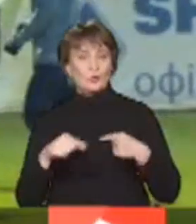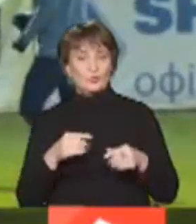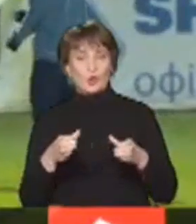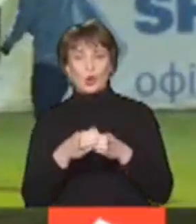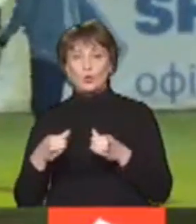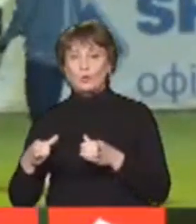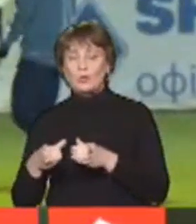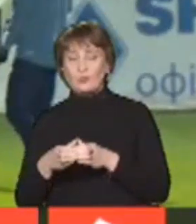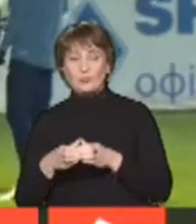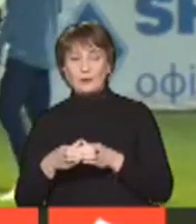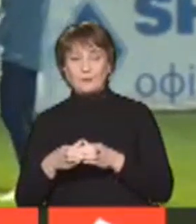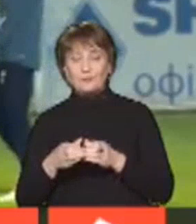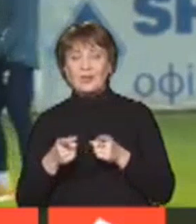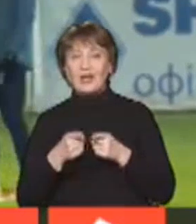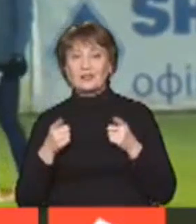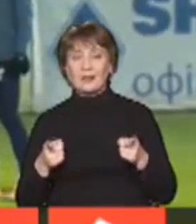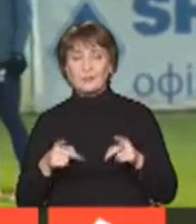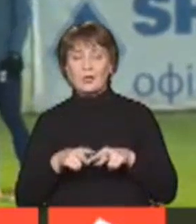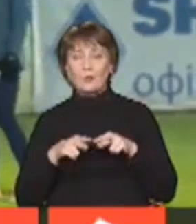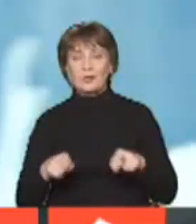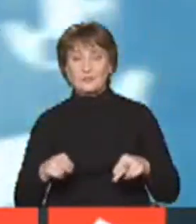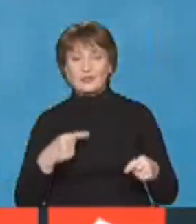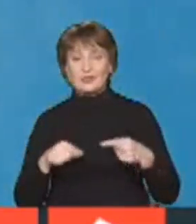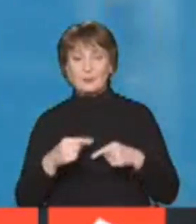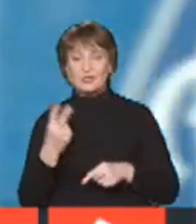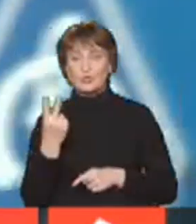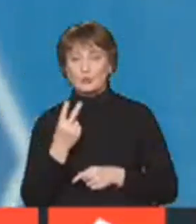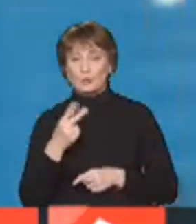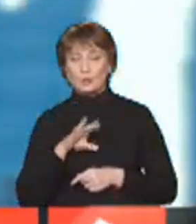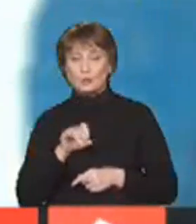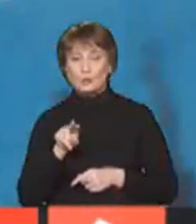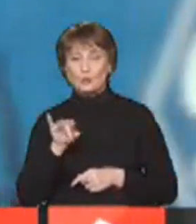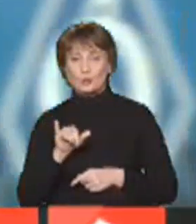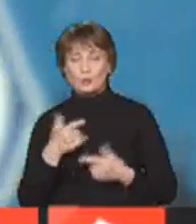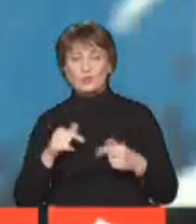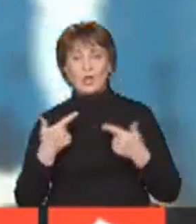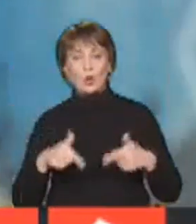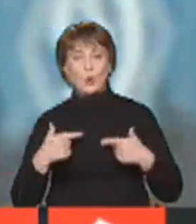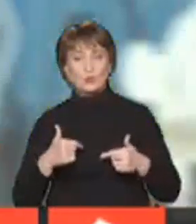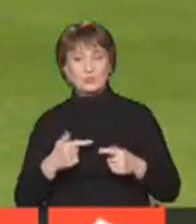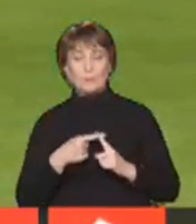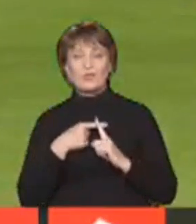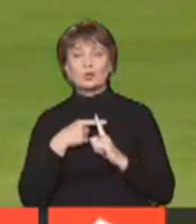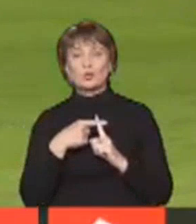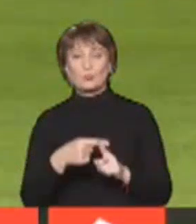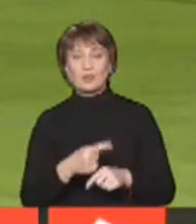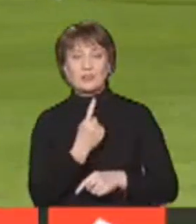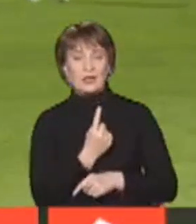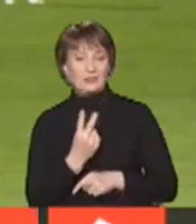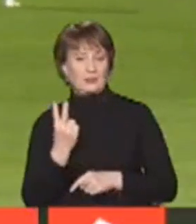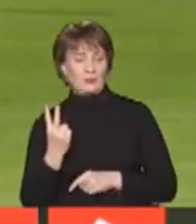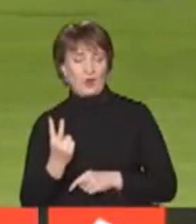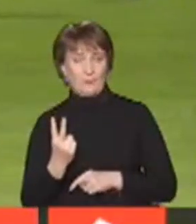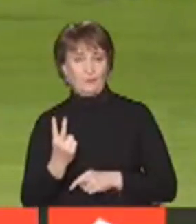етапу Ліги Чемпіонів. Порівняно... з матчем другого туру на Ноу Камп, де гості поступилися 1-2. У